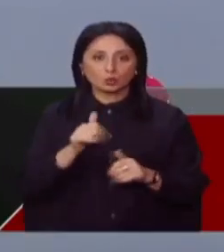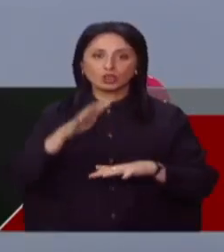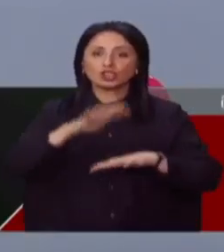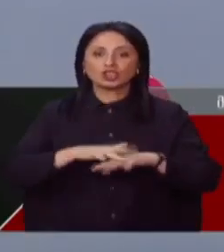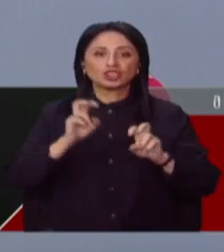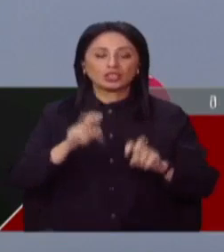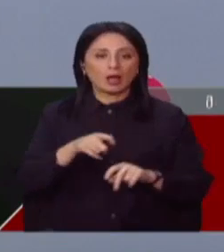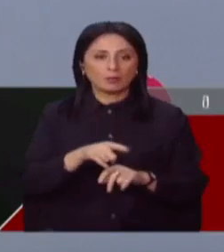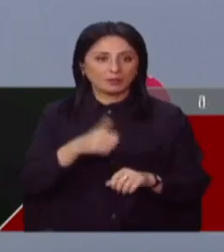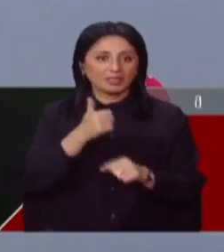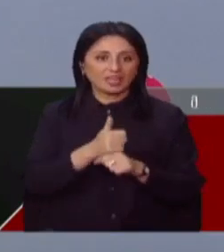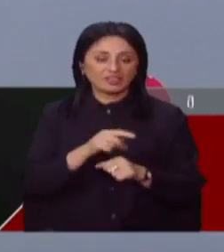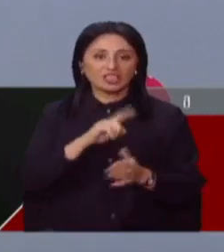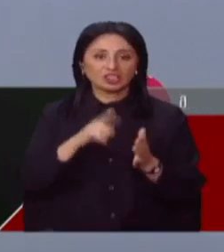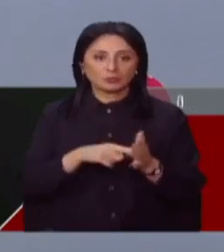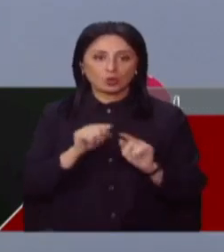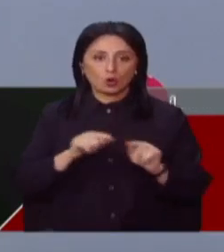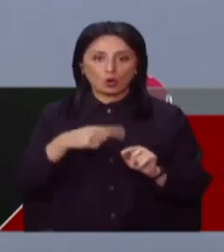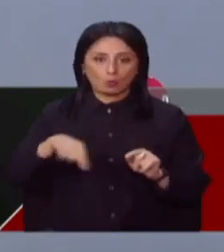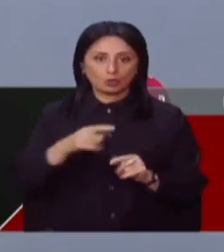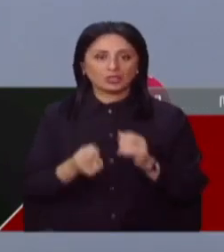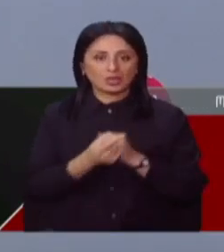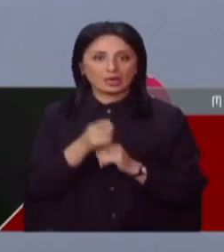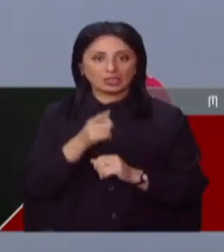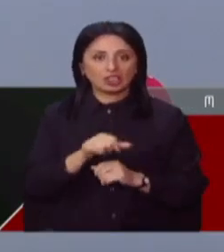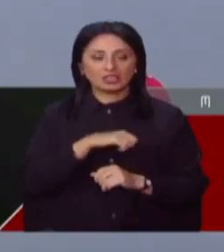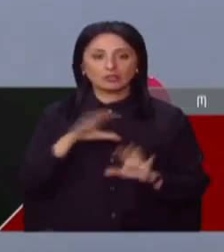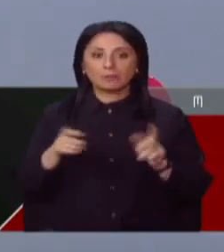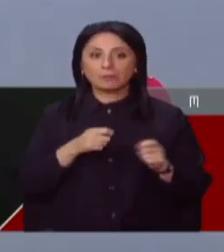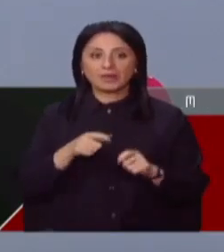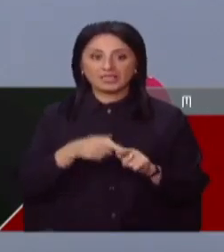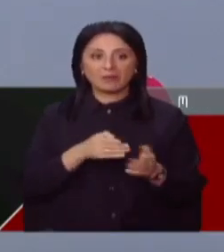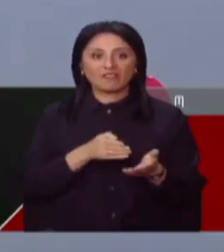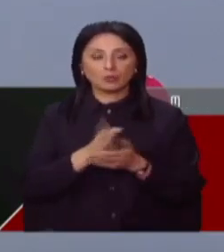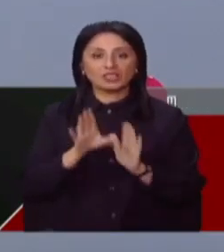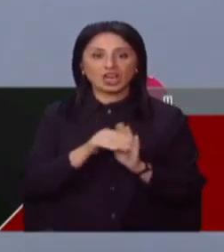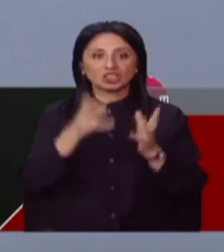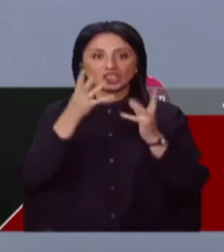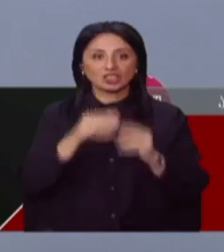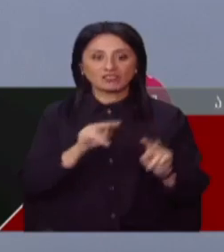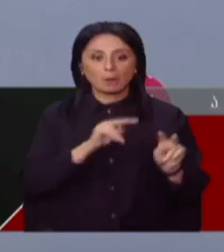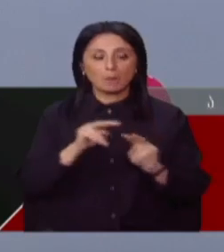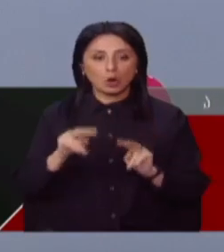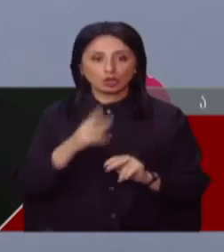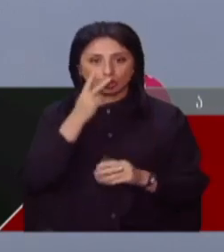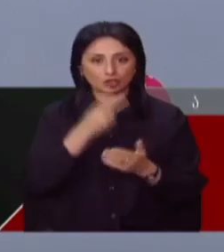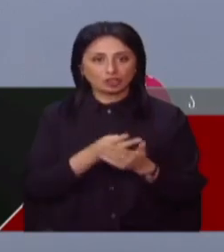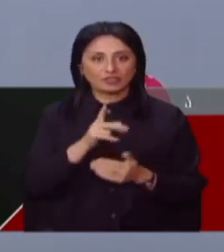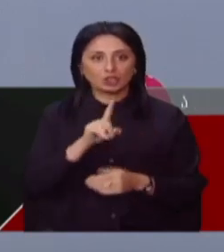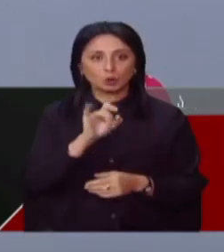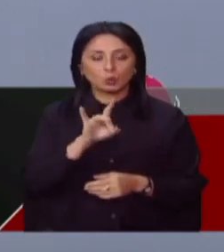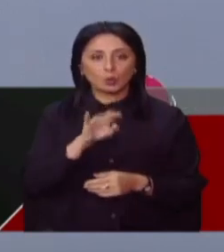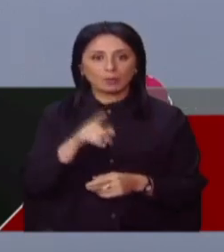შტაბს სახელმწიფოს მეთაურის გეგმამ კითხვები ოპოზიციურ ფლანგზეც გააჩინა. თავად პრეზიდენტი ამ ფუნქციას არჩევნების დღის მონიტორინგში ხედავს.